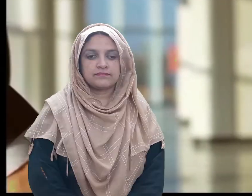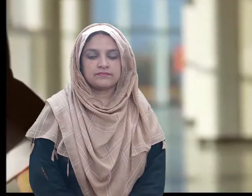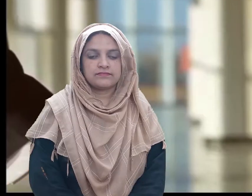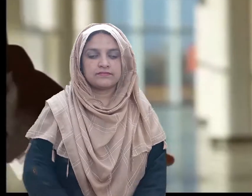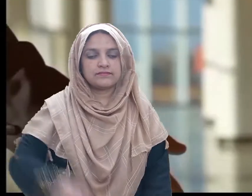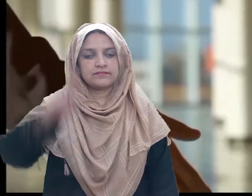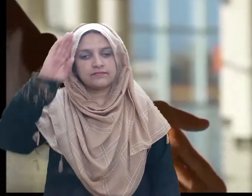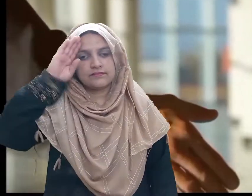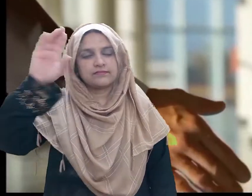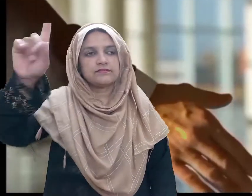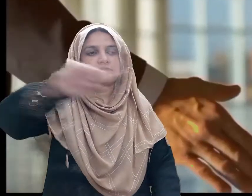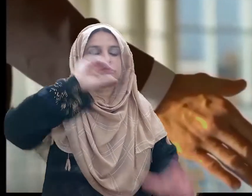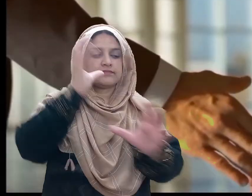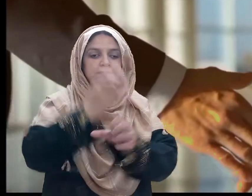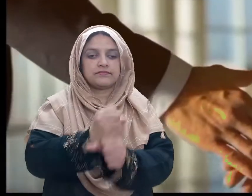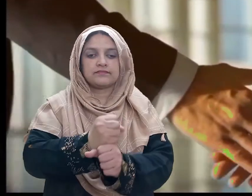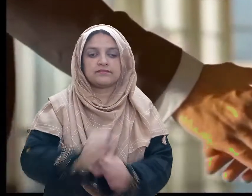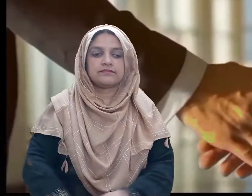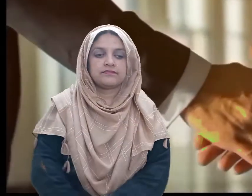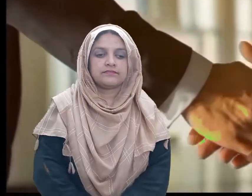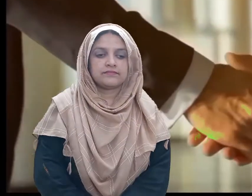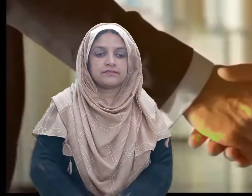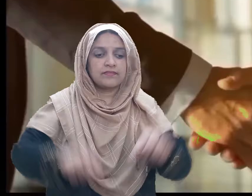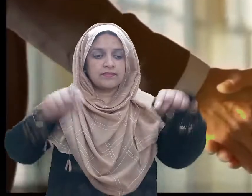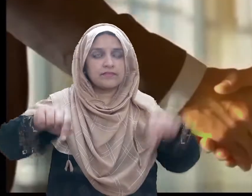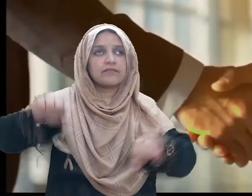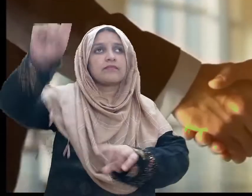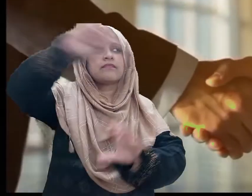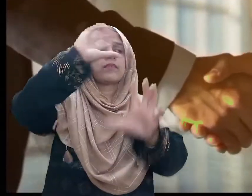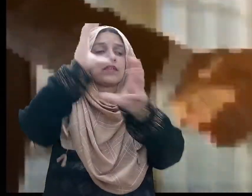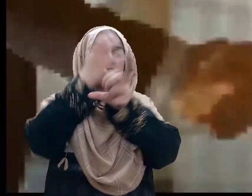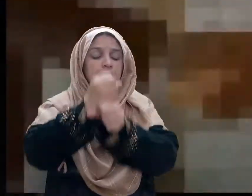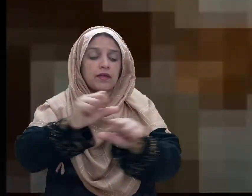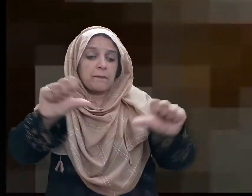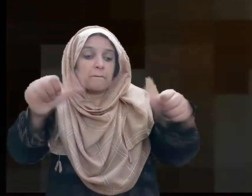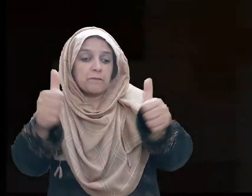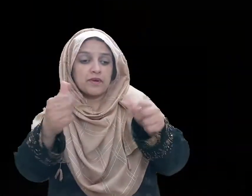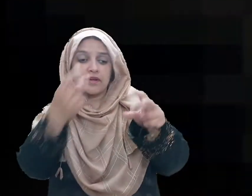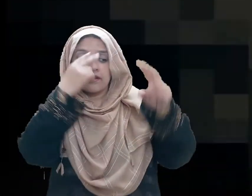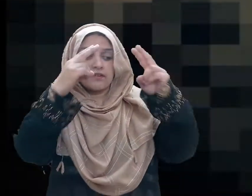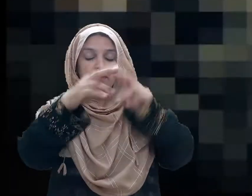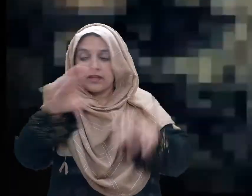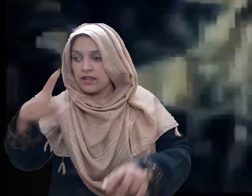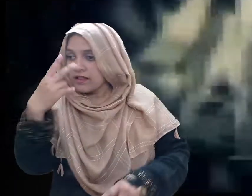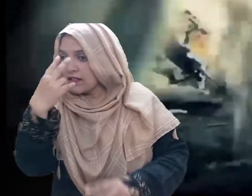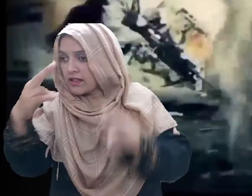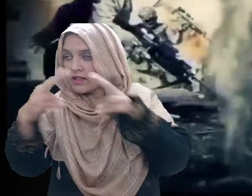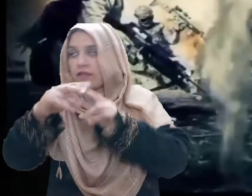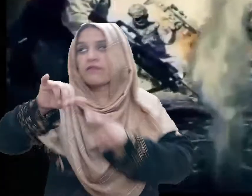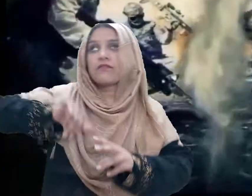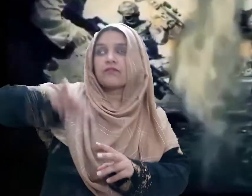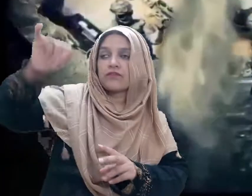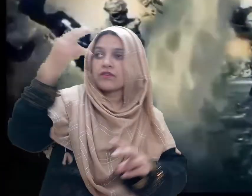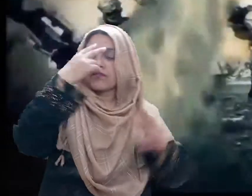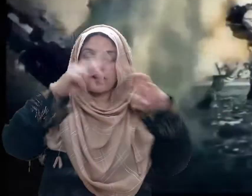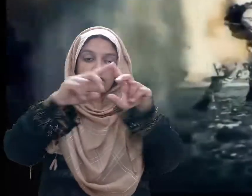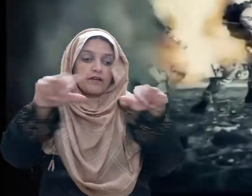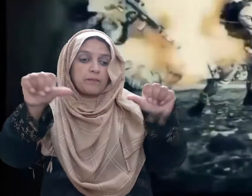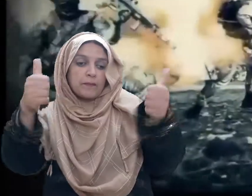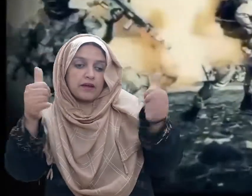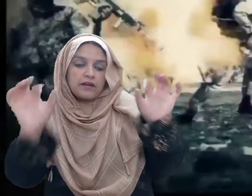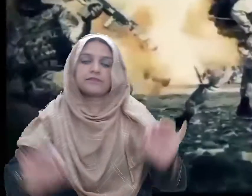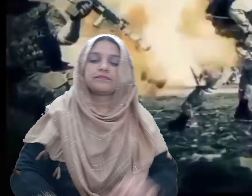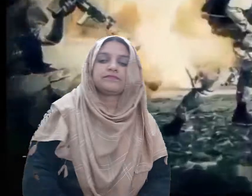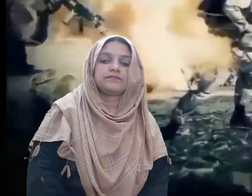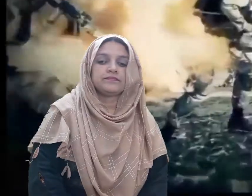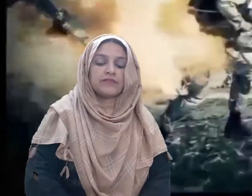السلام علیکم دوستوں، دنیا میں موجود طاقتور ممالک کی پہچان اس ملک کی عسکری طاقت سے ہوتی ہے۔